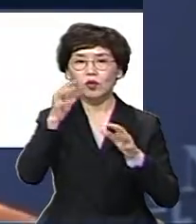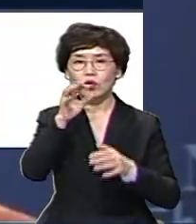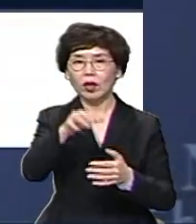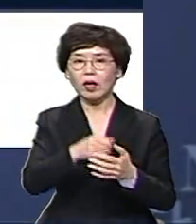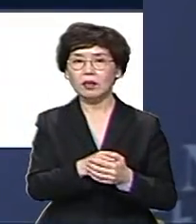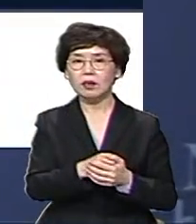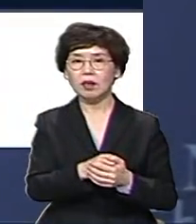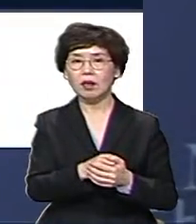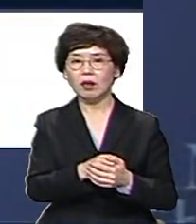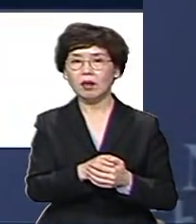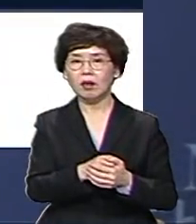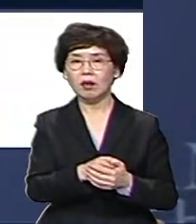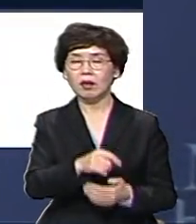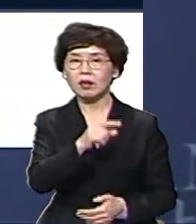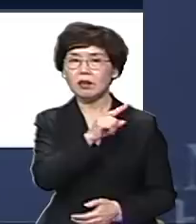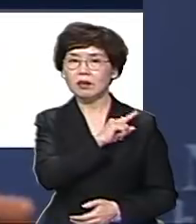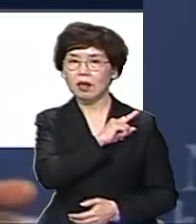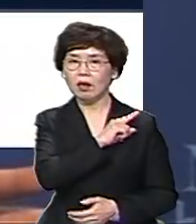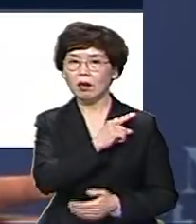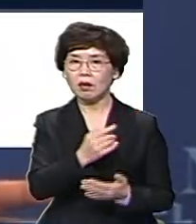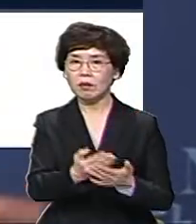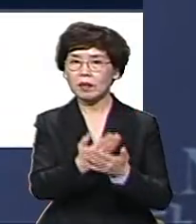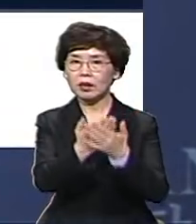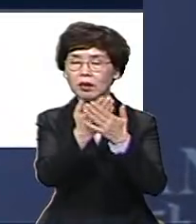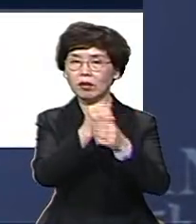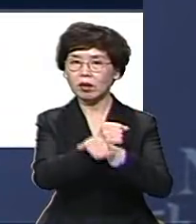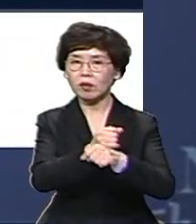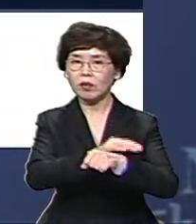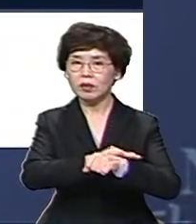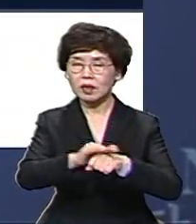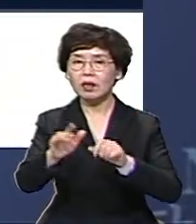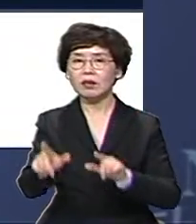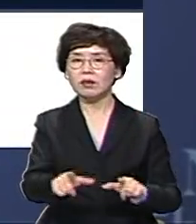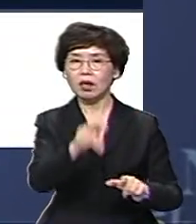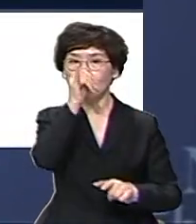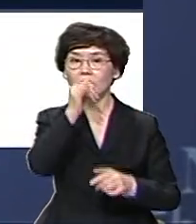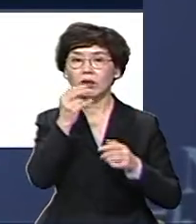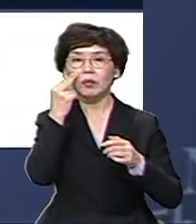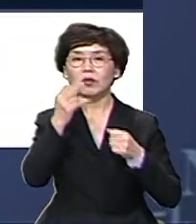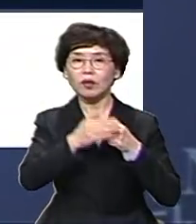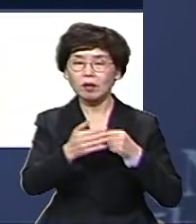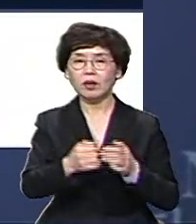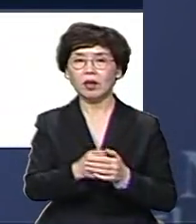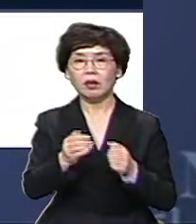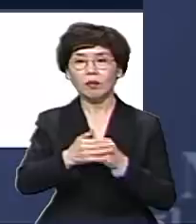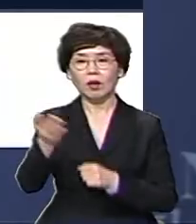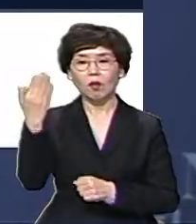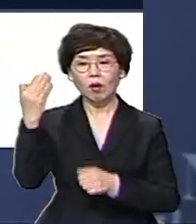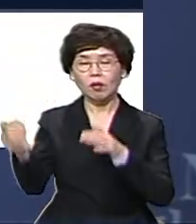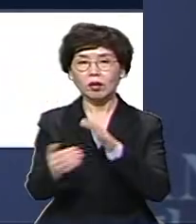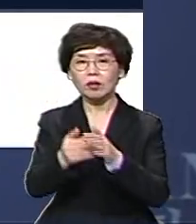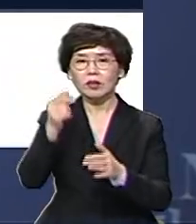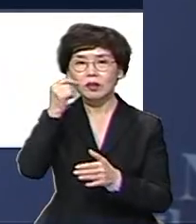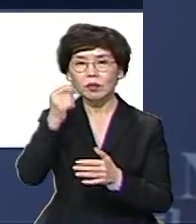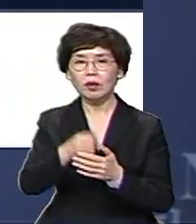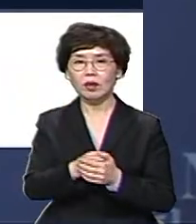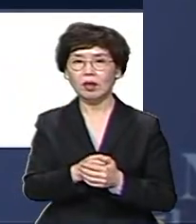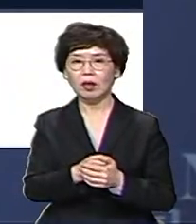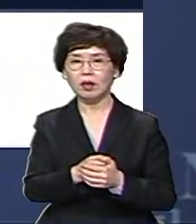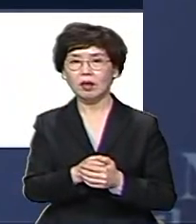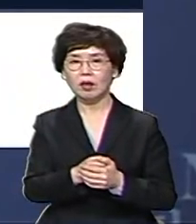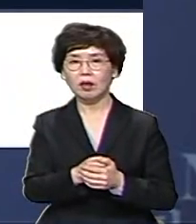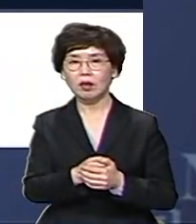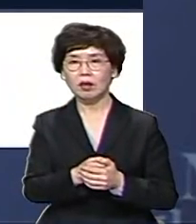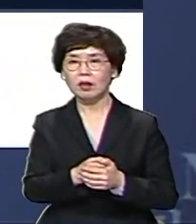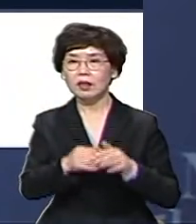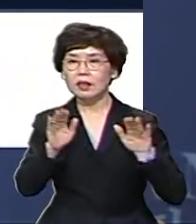인종의 사람들, 여성들 그리고 또한 흑인들 그리고 또 여러 다른 나라에 있는 사람들 이런 사람들이